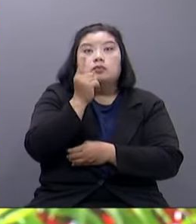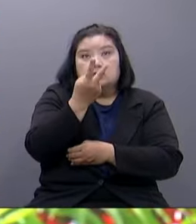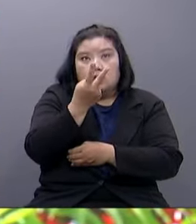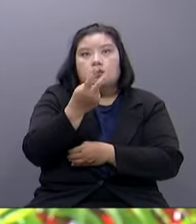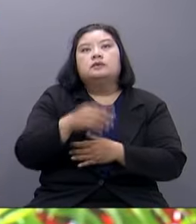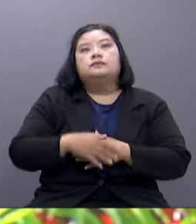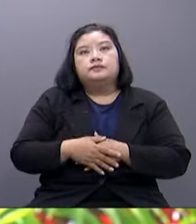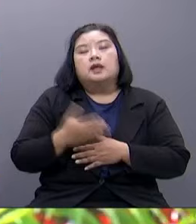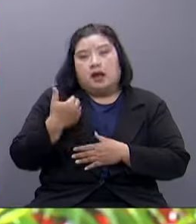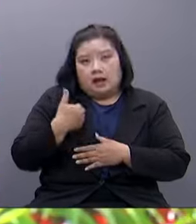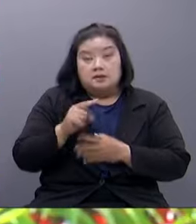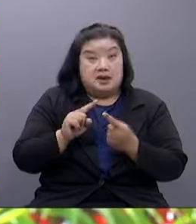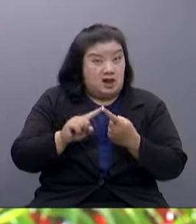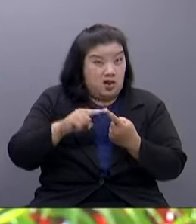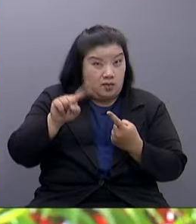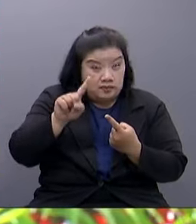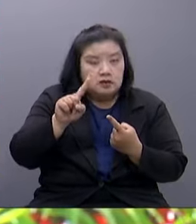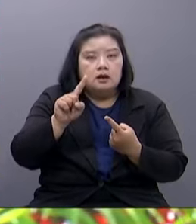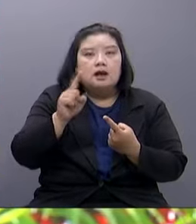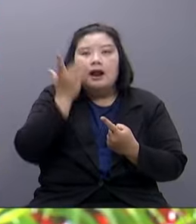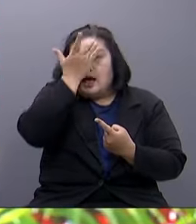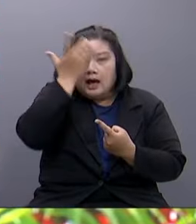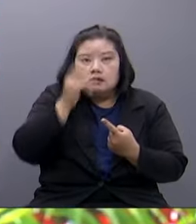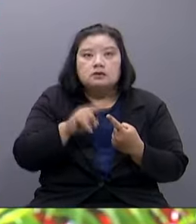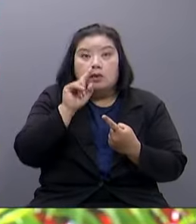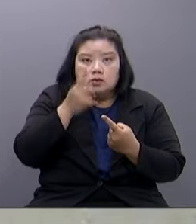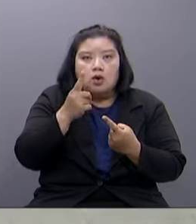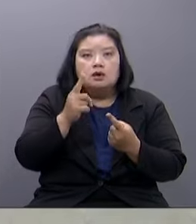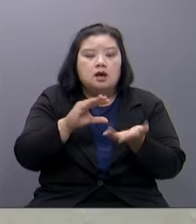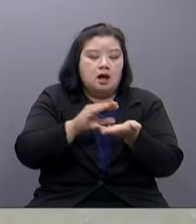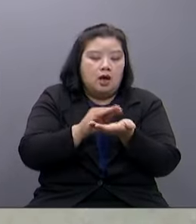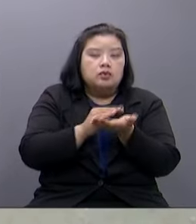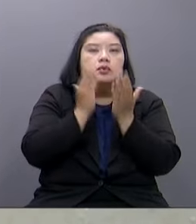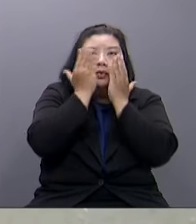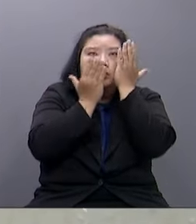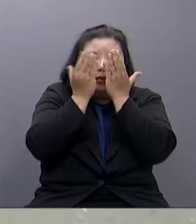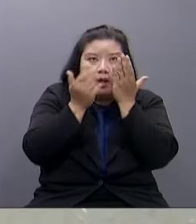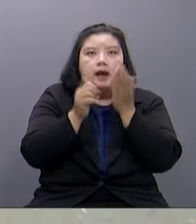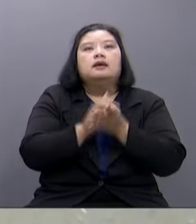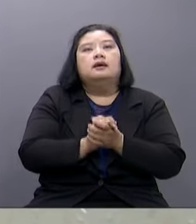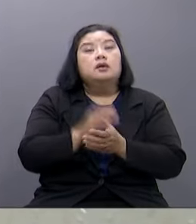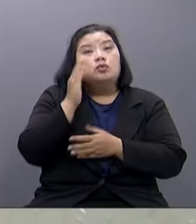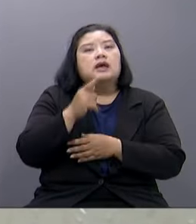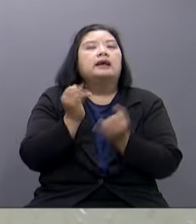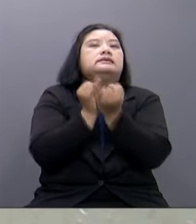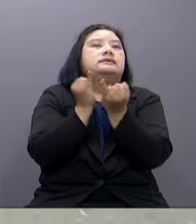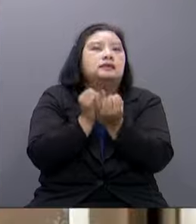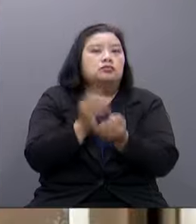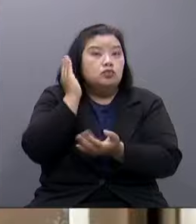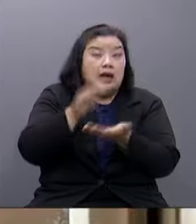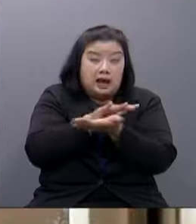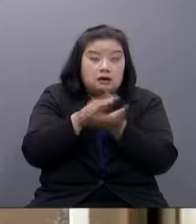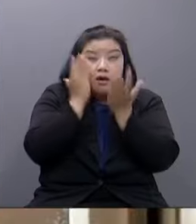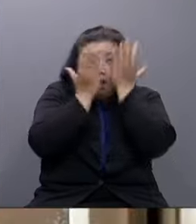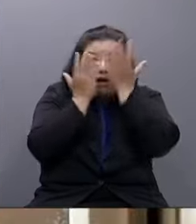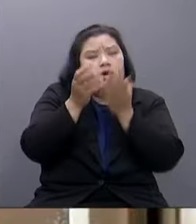ร้างเคื่สำอางก่อนรซบูอ่อนๆอทีนึงคผู้ชาย บางทีเขาใช้เปสมูล่างแหะ ห้เป็สองรอบเอาก็ได้เหมอนกัน